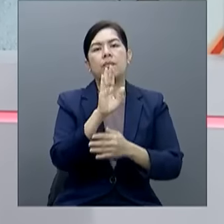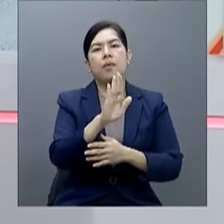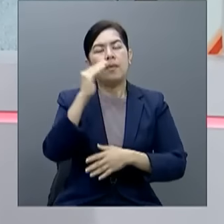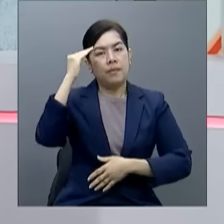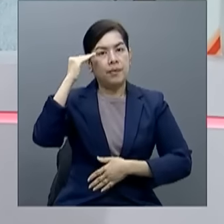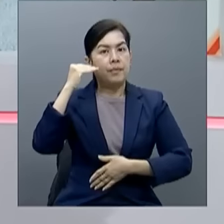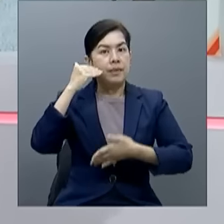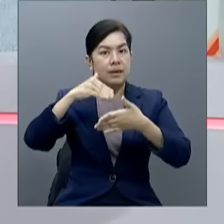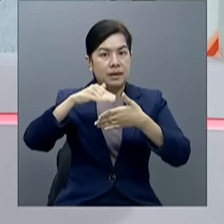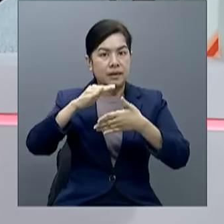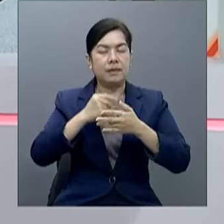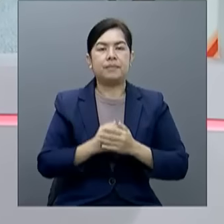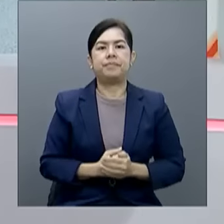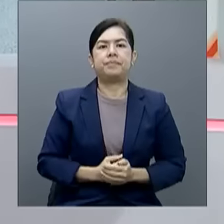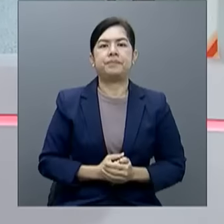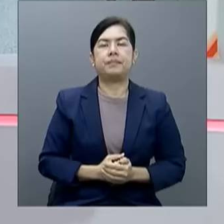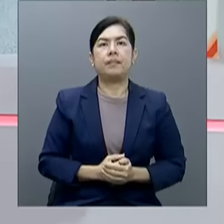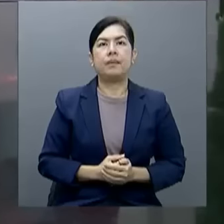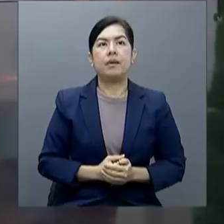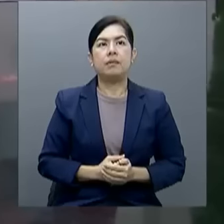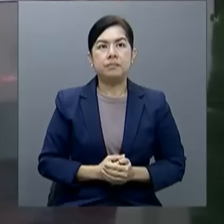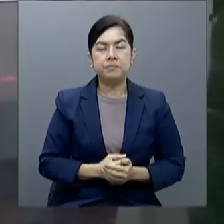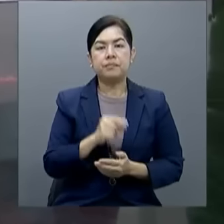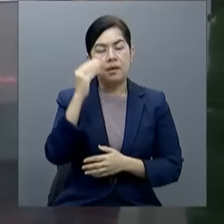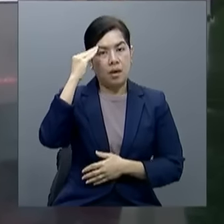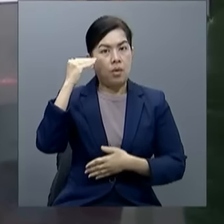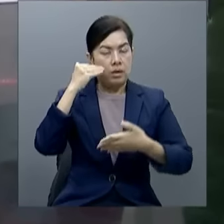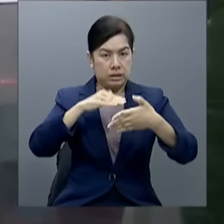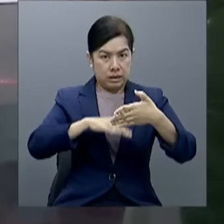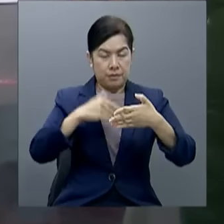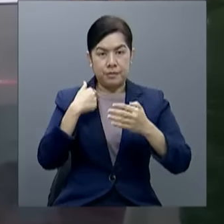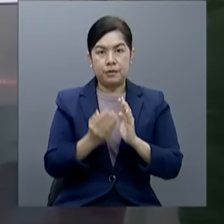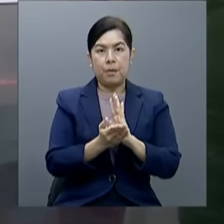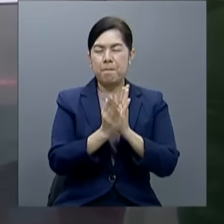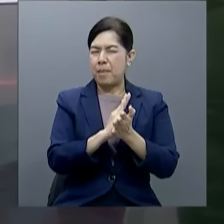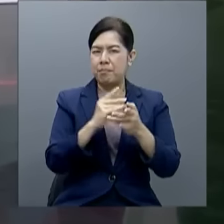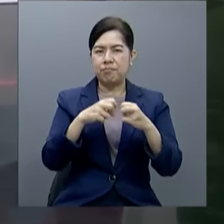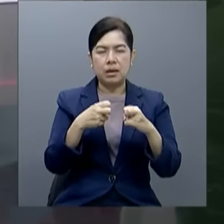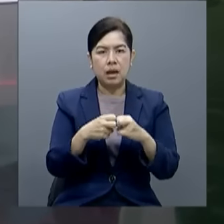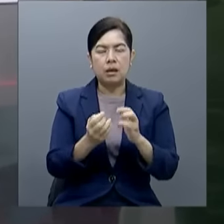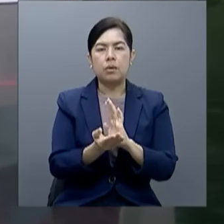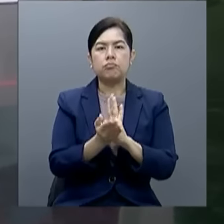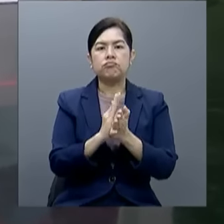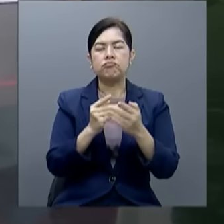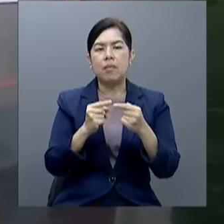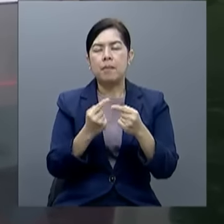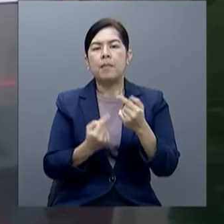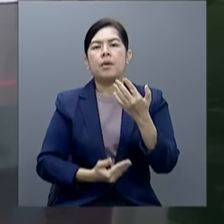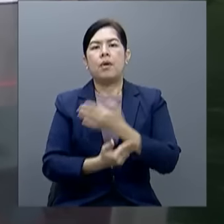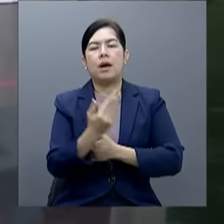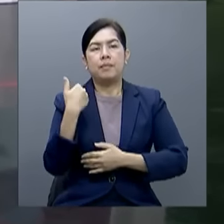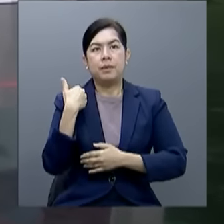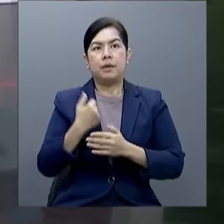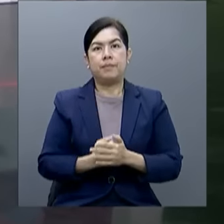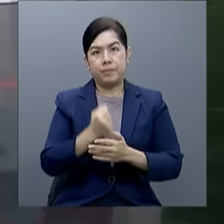วเคลียร์ค่ะคุณพรมดีคุณจิรชาตาเรียกได้ว่าเกาหลีใต้พลิกวิกฤตให้เป็นโอกาสนะการพัฒนาอาวุธไม่เพียงแต่เสริมเขี้ยวเล็บให้กับตัว